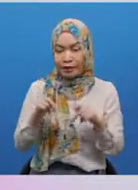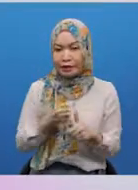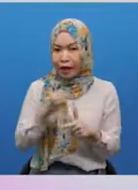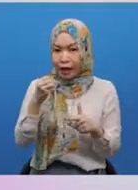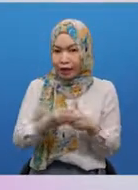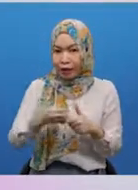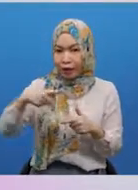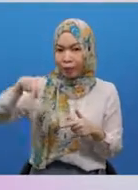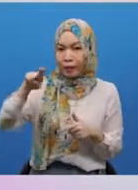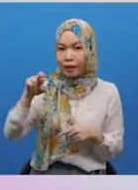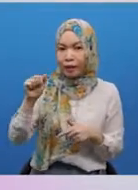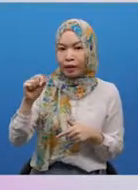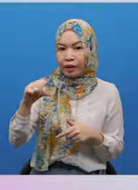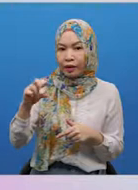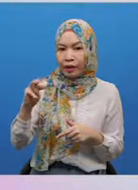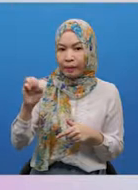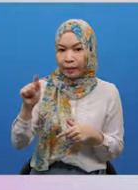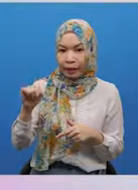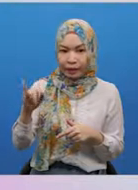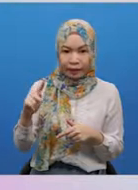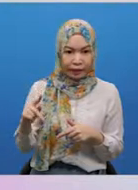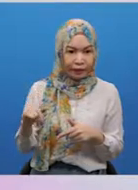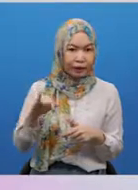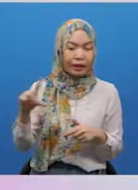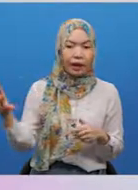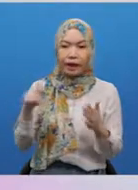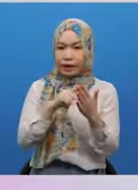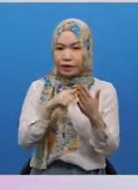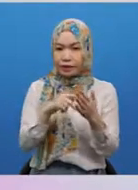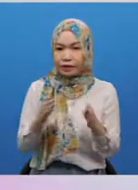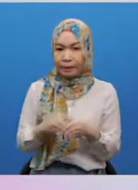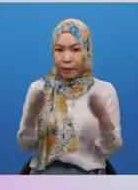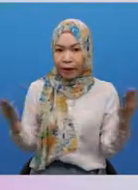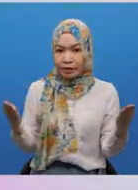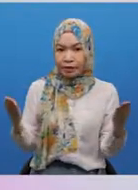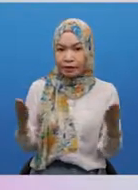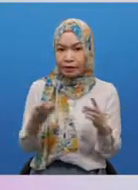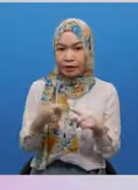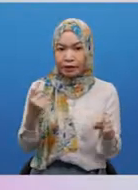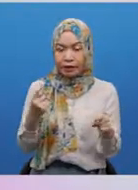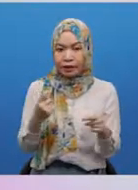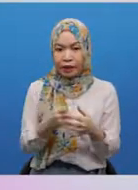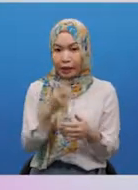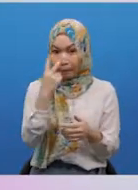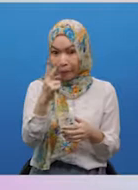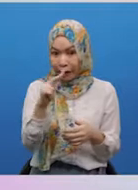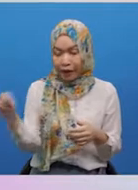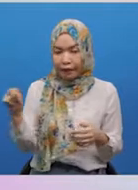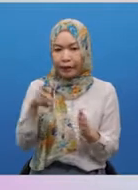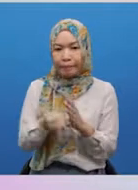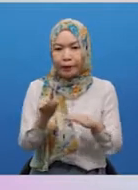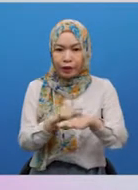Atau pragmatik ialah kajian bahasa dari sudut pengguna atau pragmatik